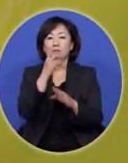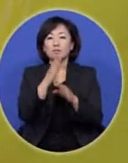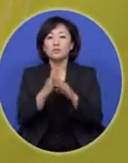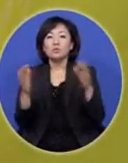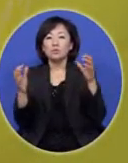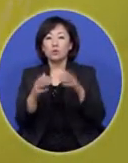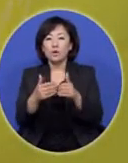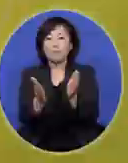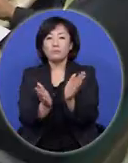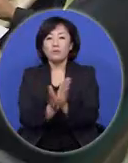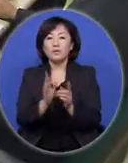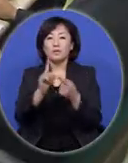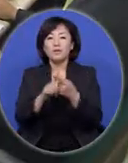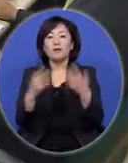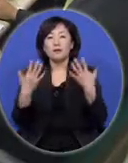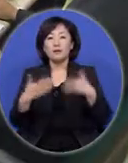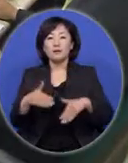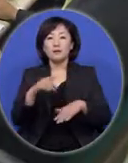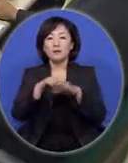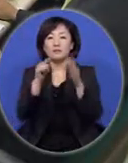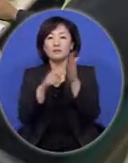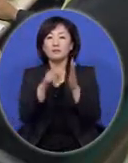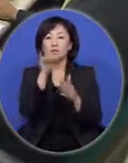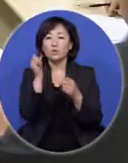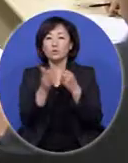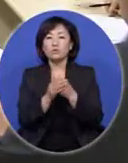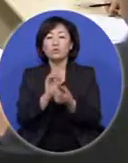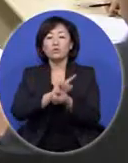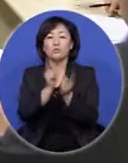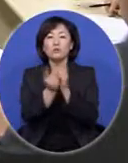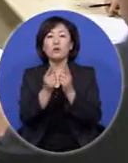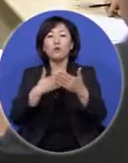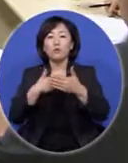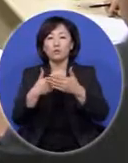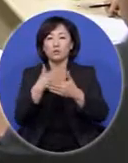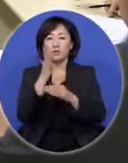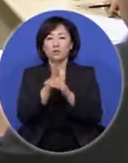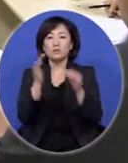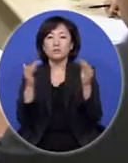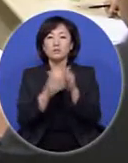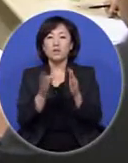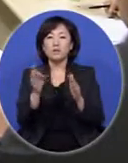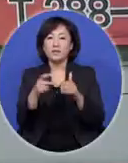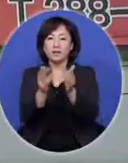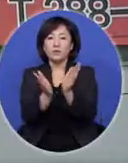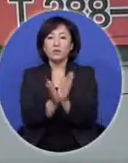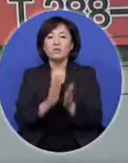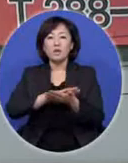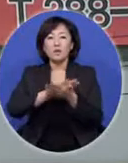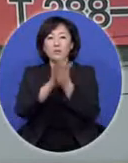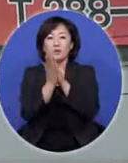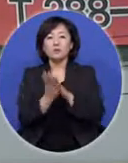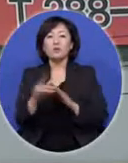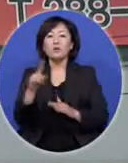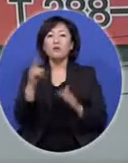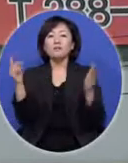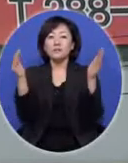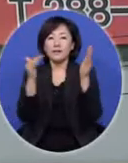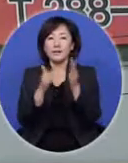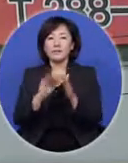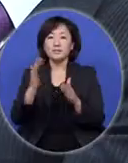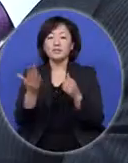민주통합당의 약진과 통합진보당의 위기가 겹치면서 촉발된 울산 지역 야권의 지각 변동이 어디까지